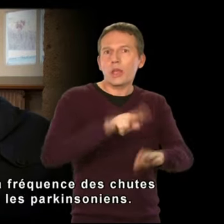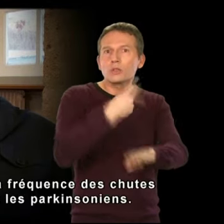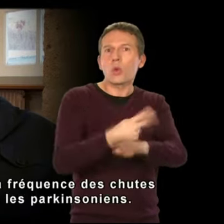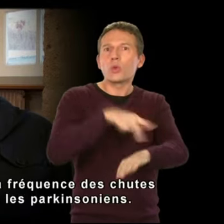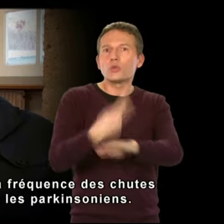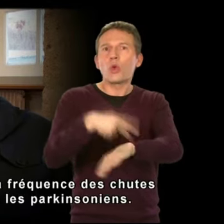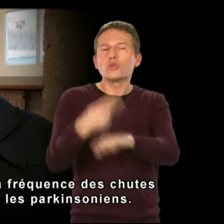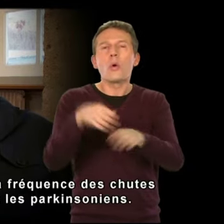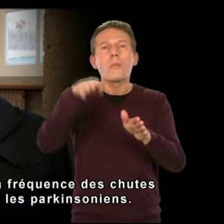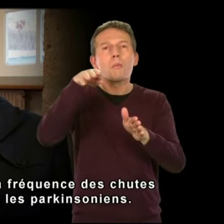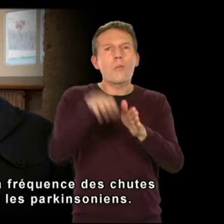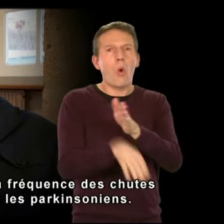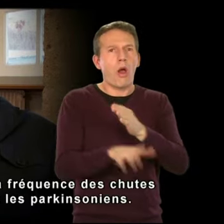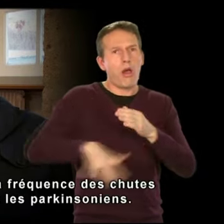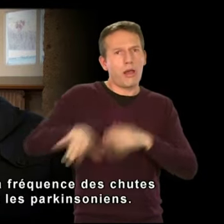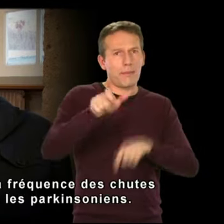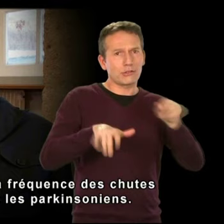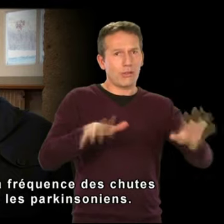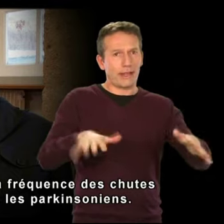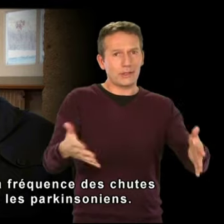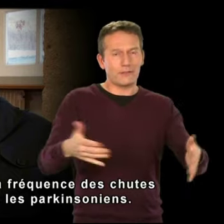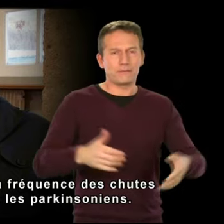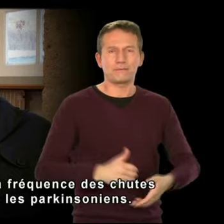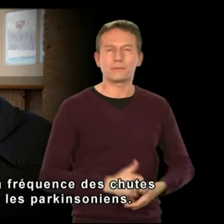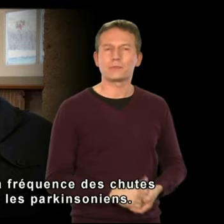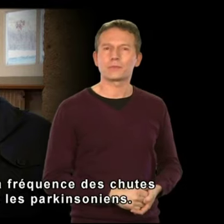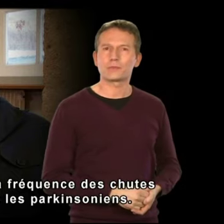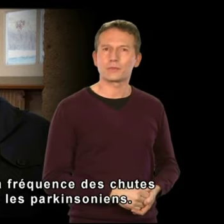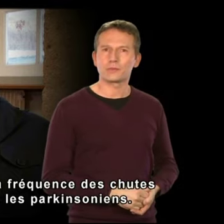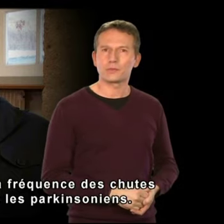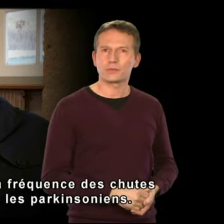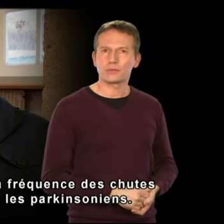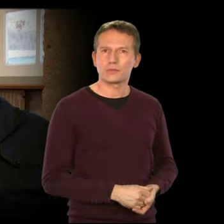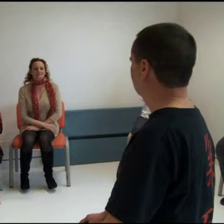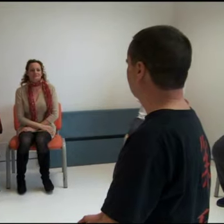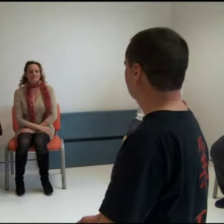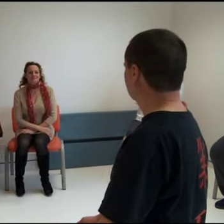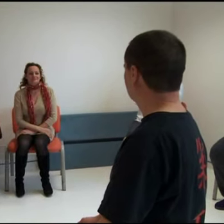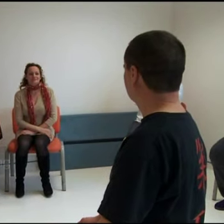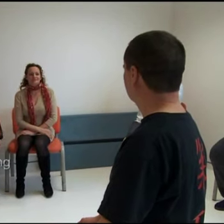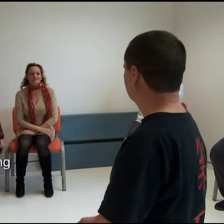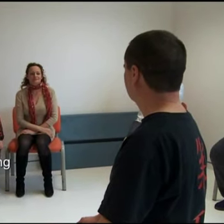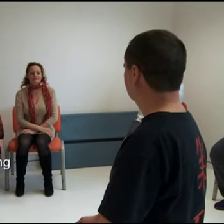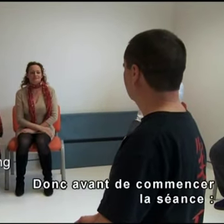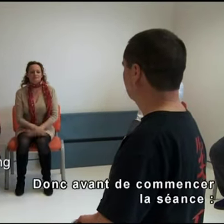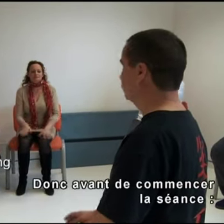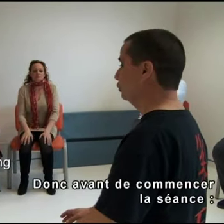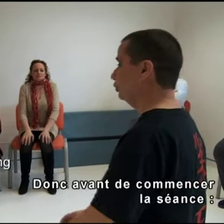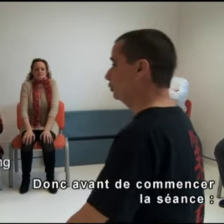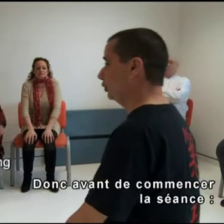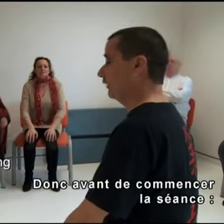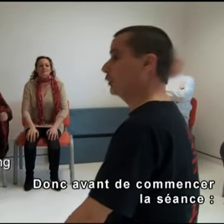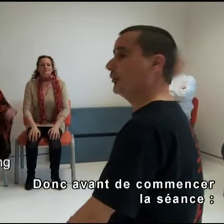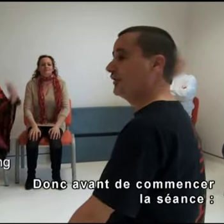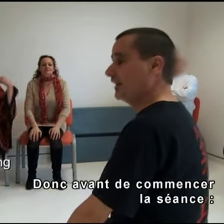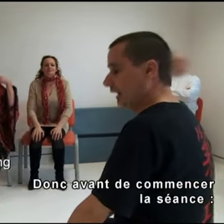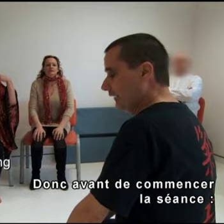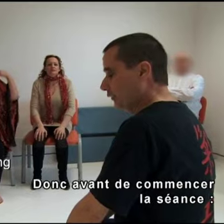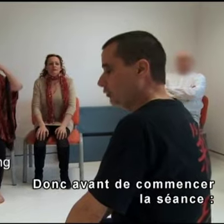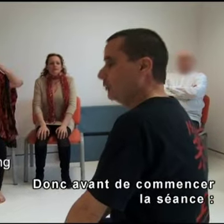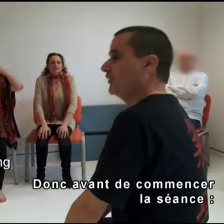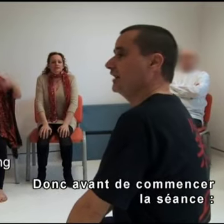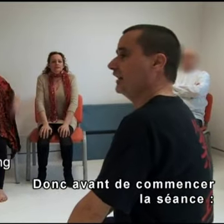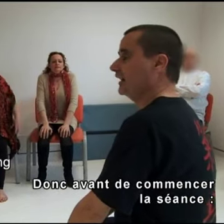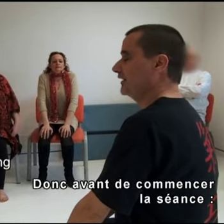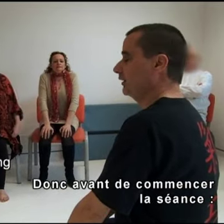l'équilibre, réduit la fréquence des chutes chez les patients parkinsoniens. Donc on va commencer.